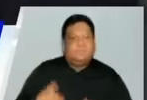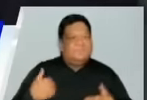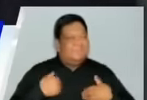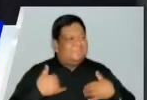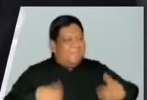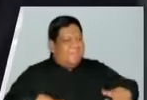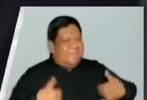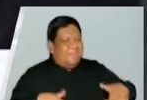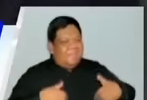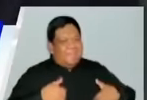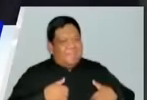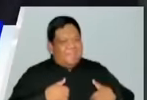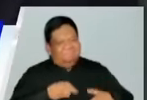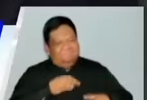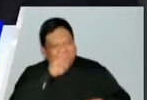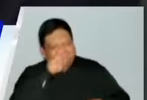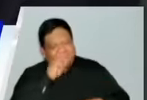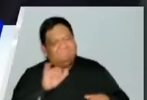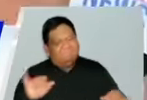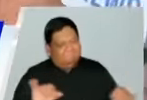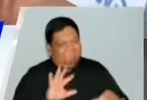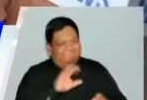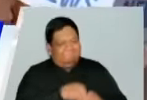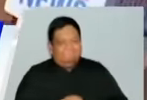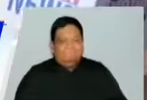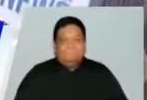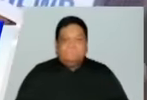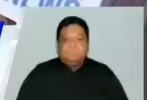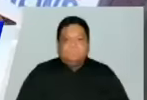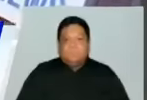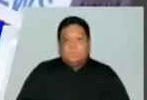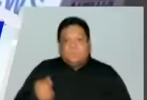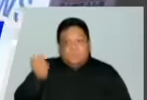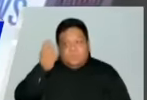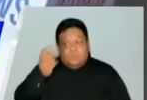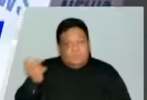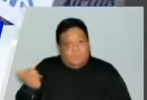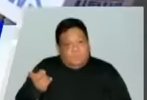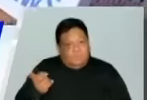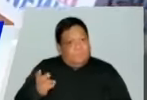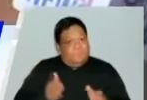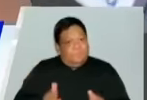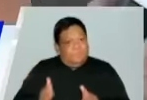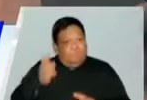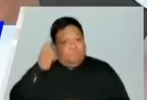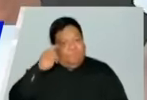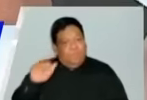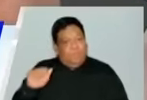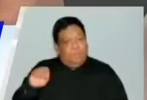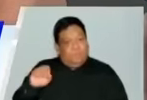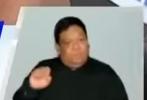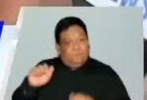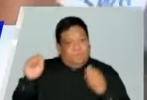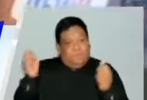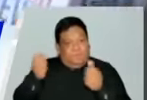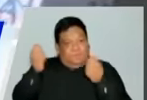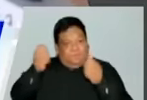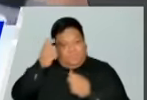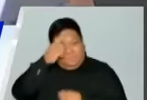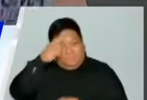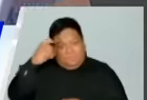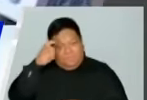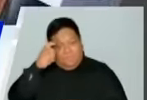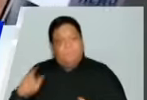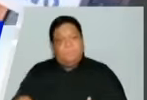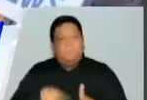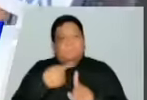ng paghahanda ni Nasanya at Derek para sa AOS Summerversary ay ang kaabalahan sa taping